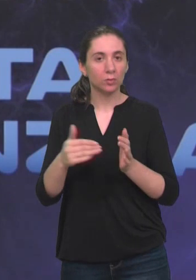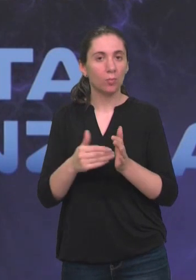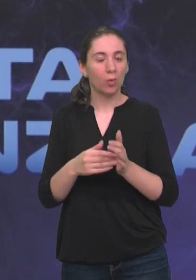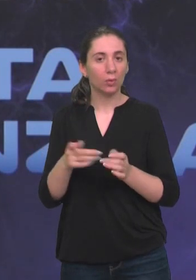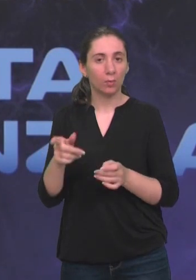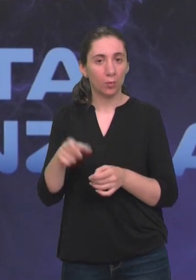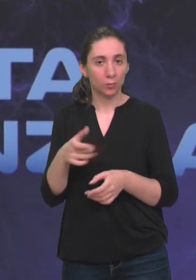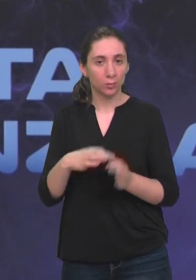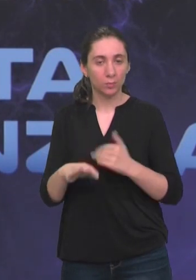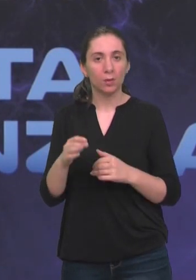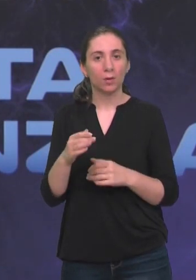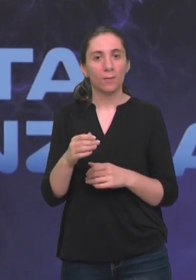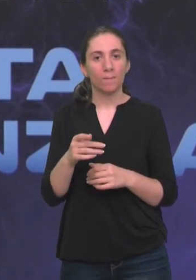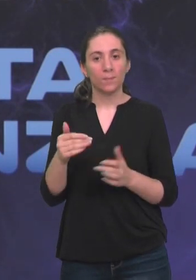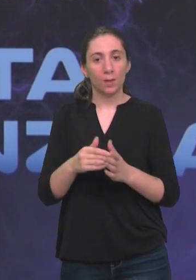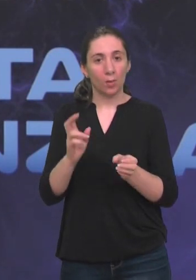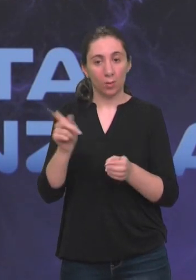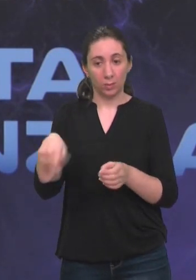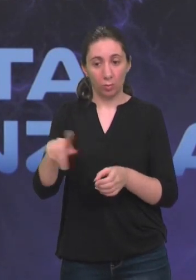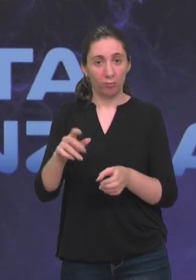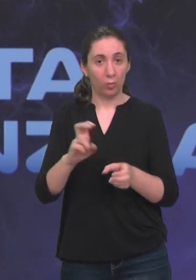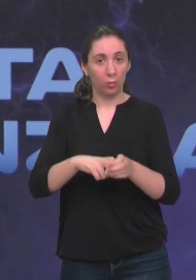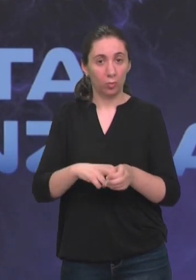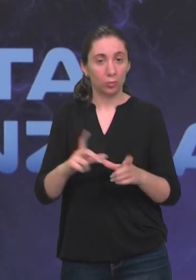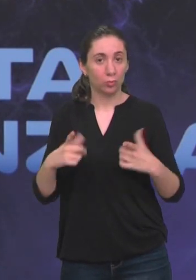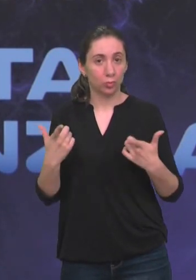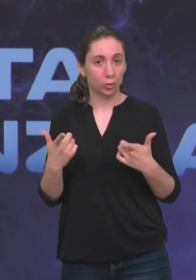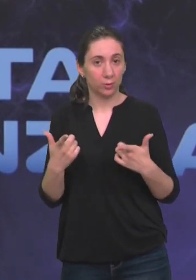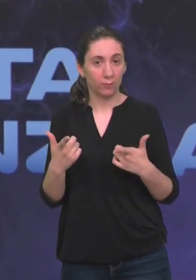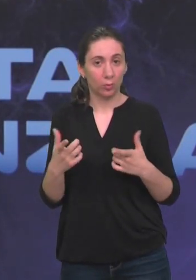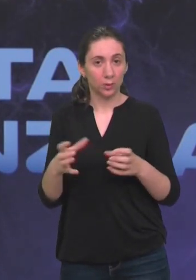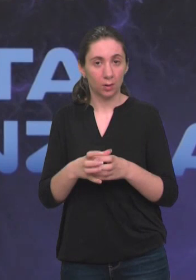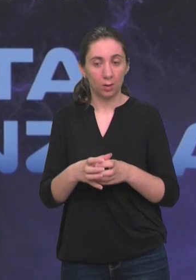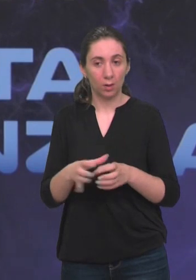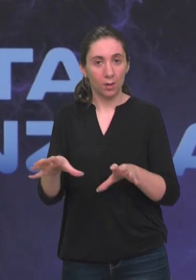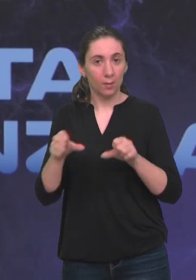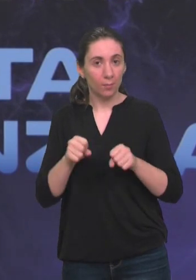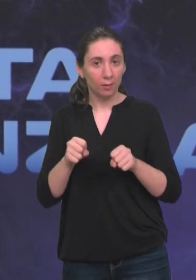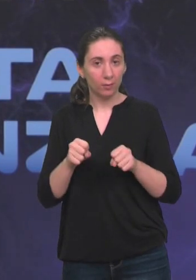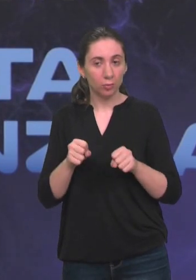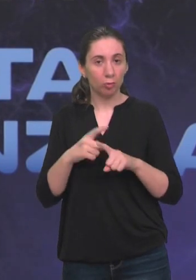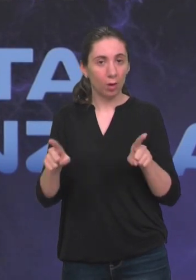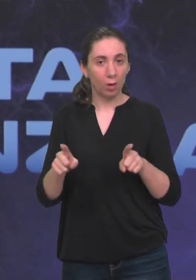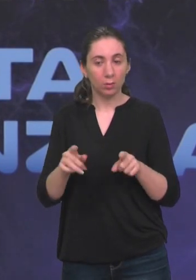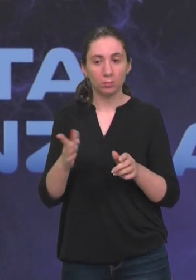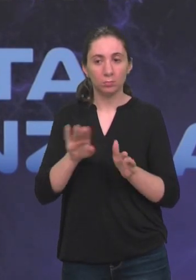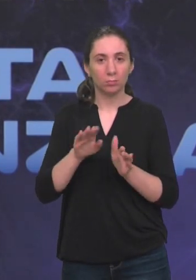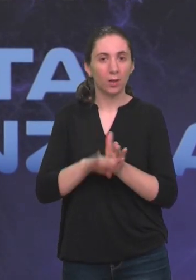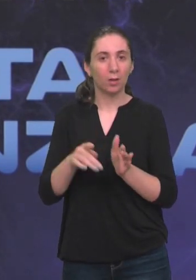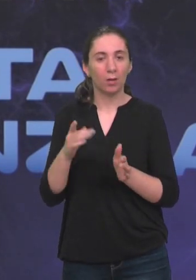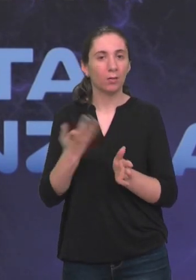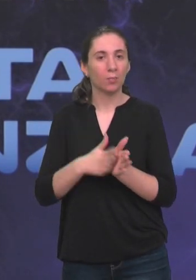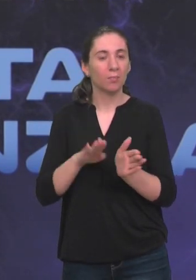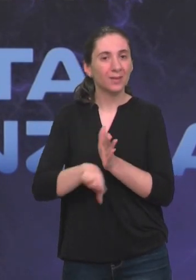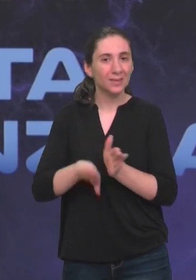invaliditetom, njihovoj uključenosti u život zajednice, prihvaćanje različitosti, suzbijanje diskriminacije, to su pozitivne